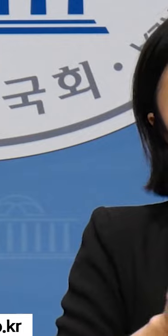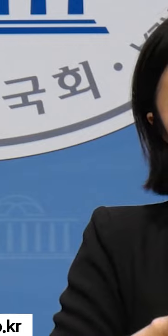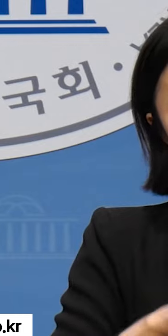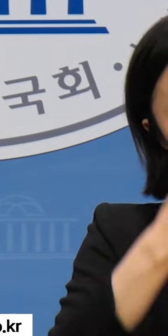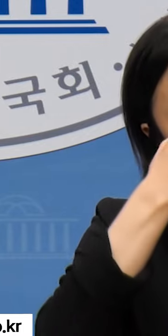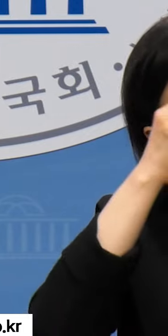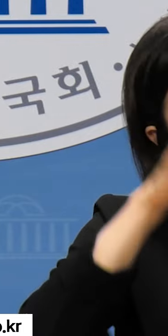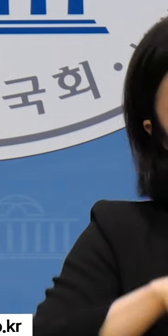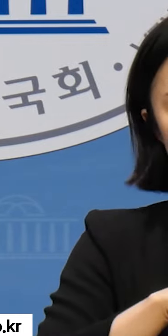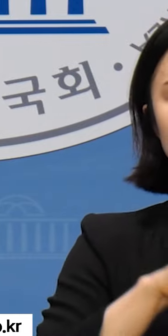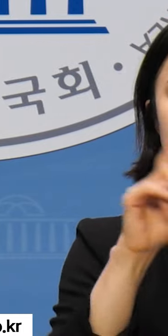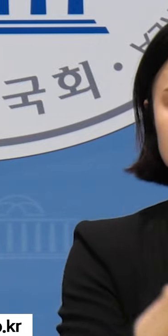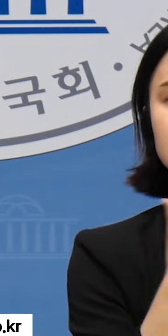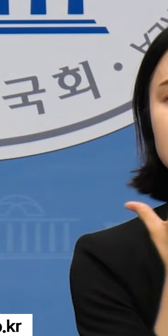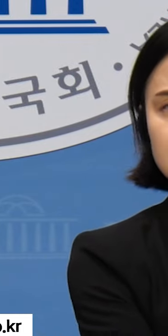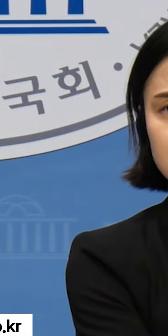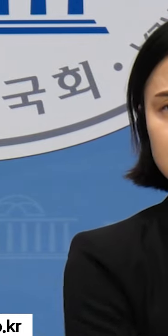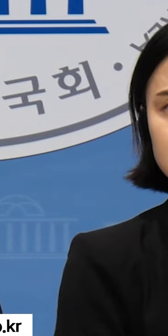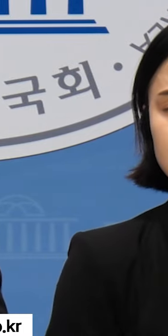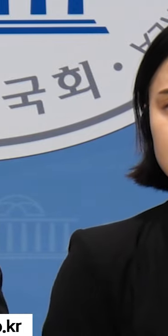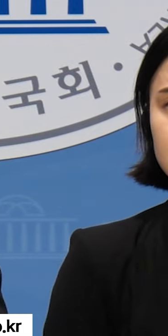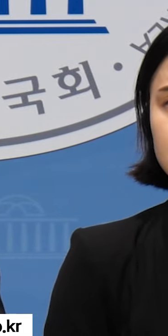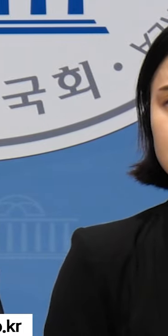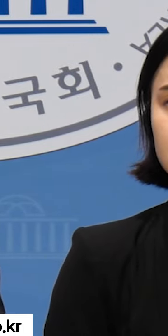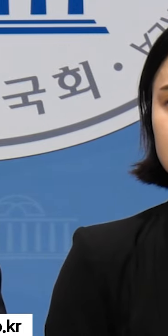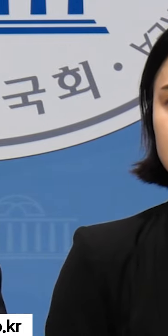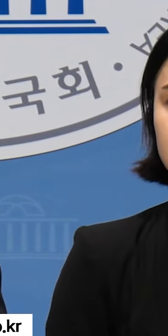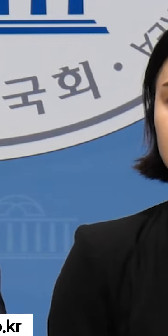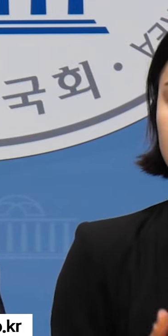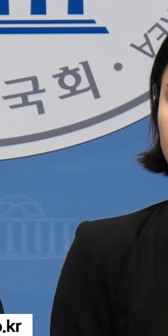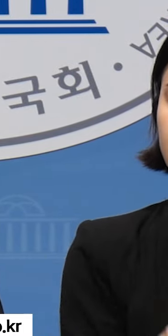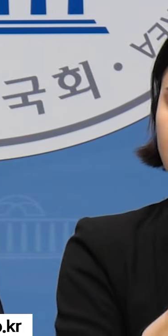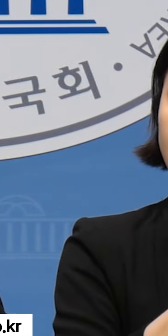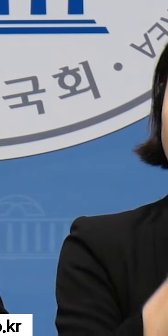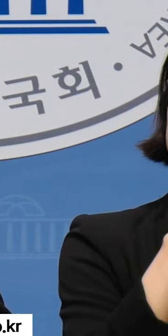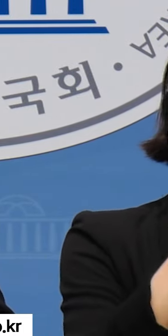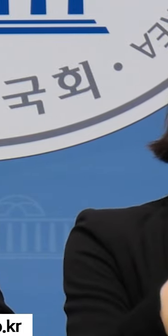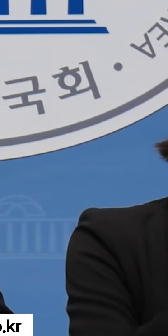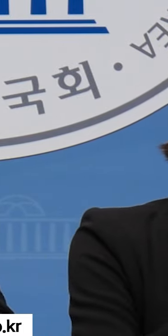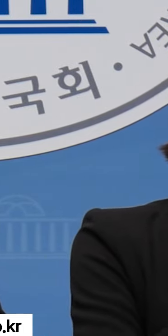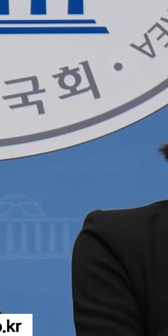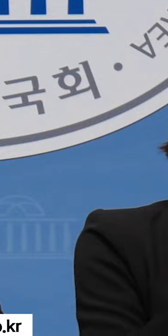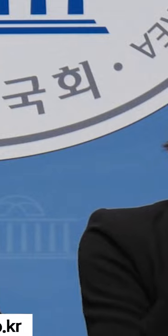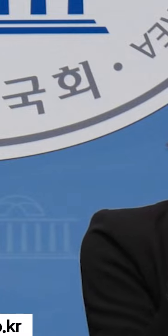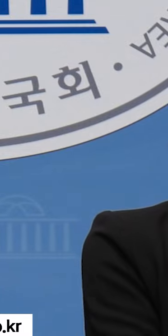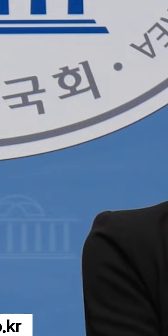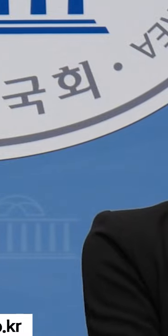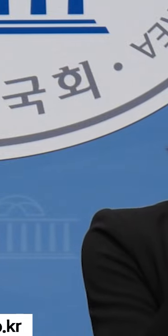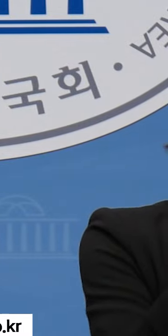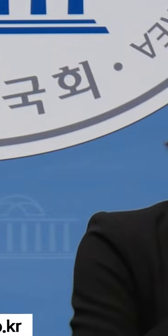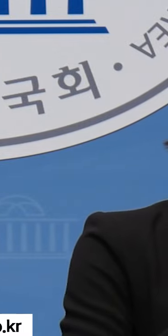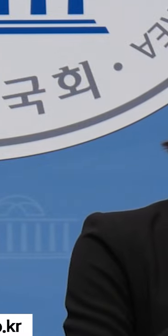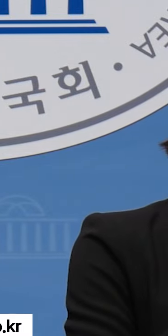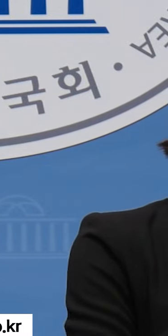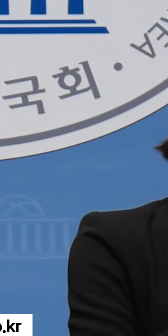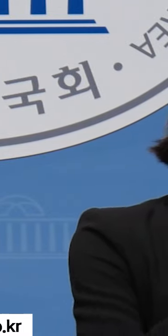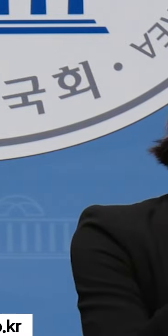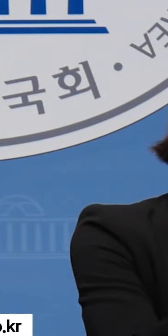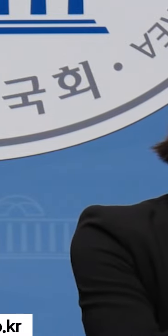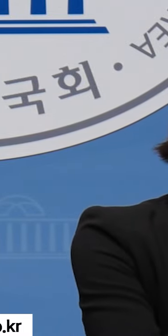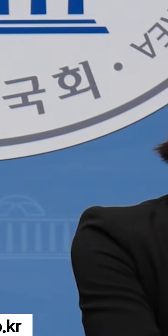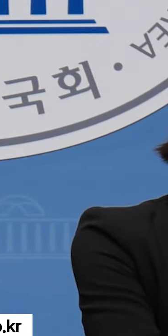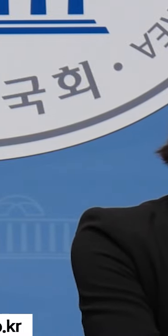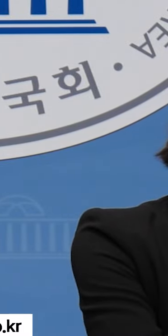당 소속 의원 이름을 거명하면서 사적 이해관계에 문제가 걸려있는 것처럼 왜곡했습니다. 지금